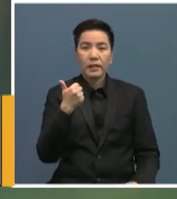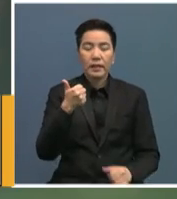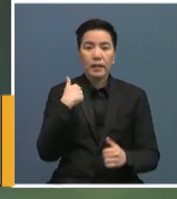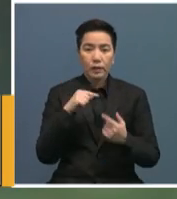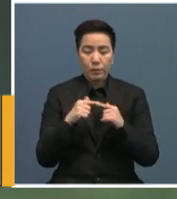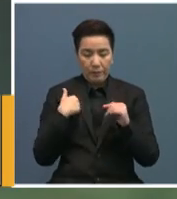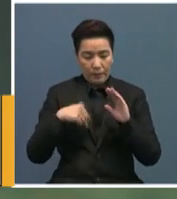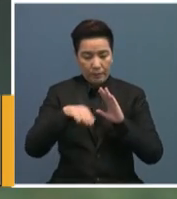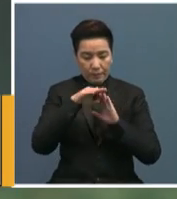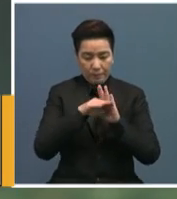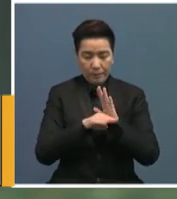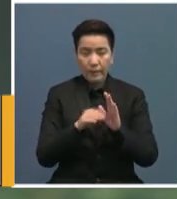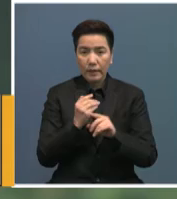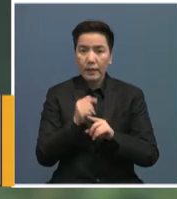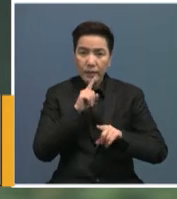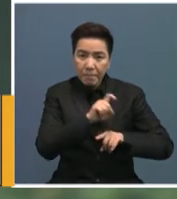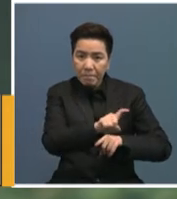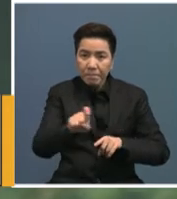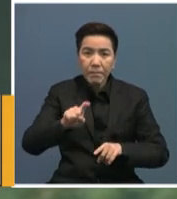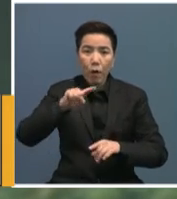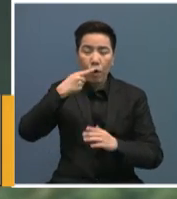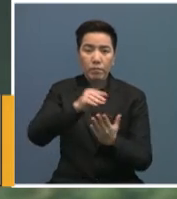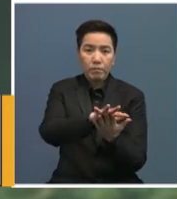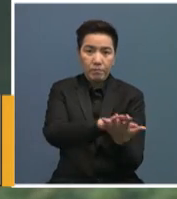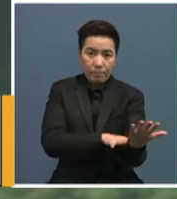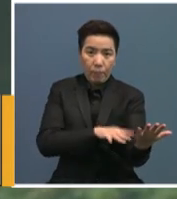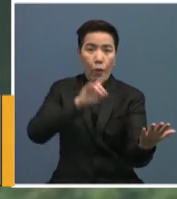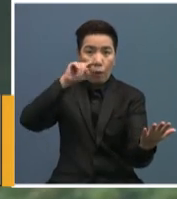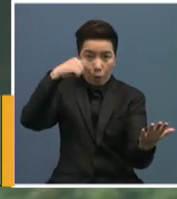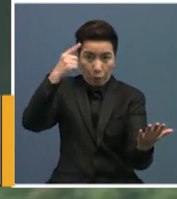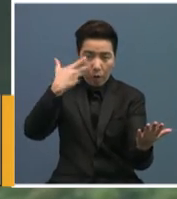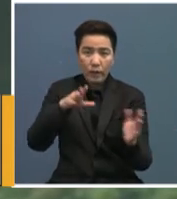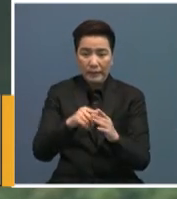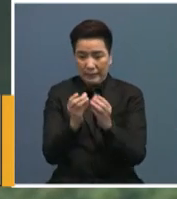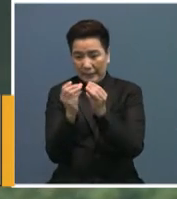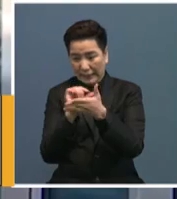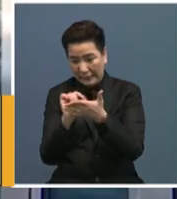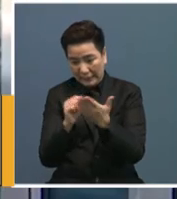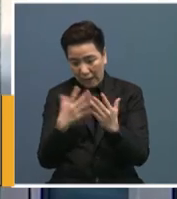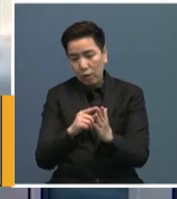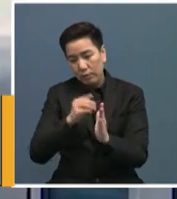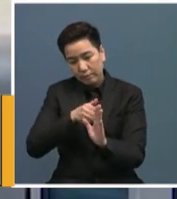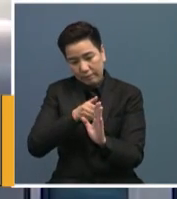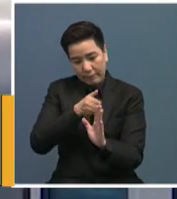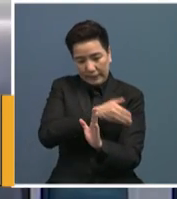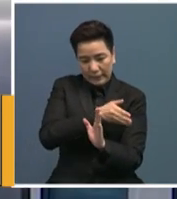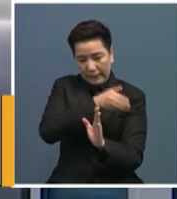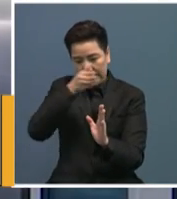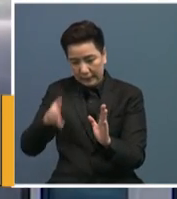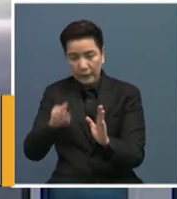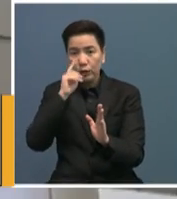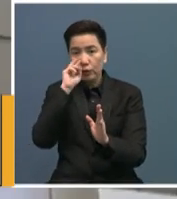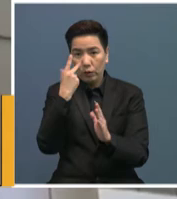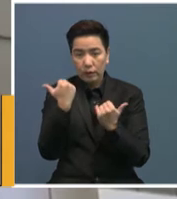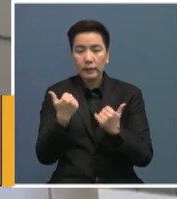ต้องมีขั้นตอนการทำประชามติกรหลังและการยกร่างในส่วนของทีมจดหมายของสำนักงานเลขาธิการสภาผู้แทนราษฎรครับ